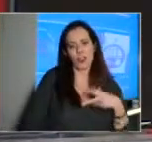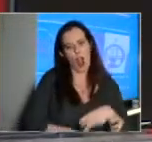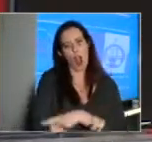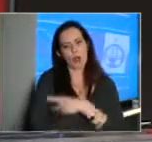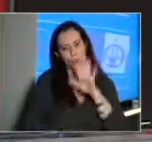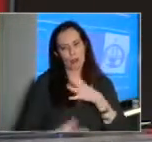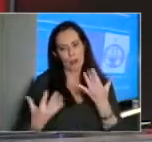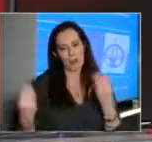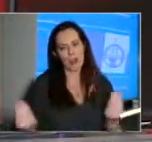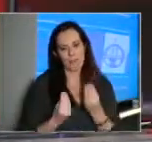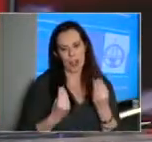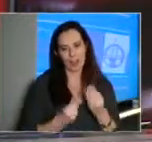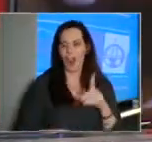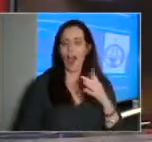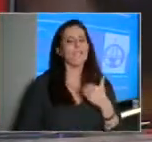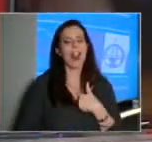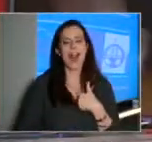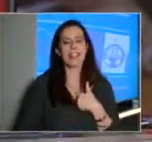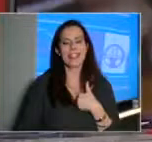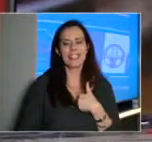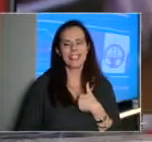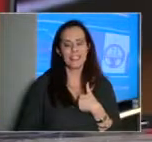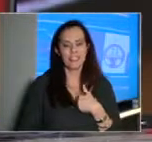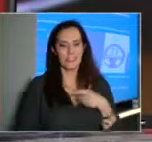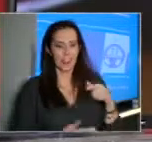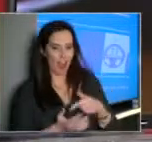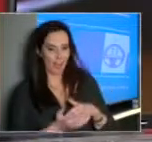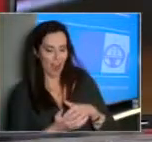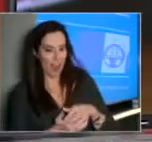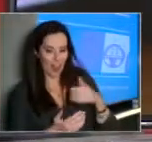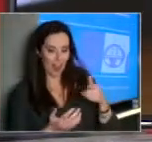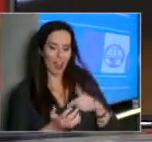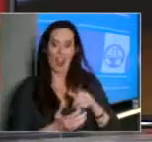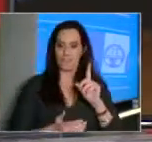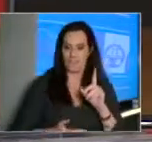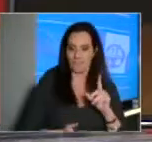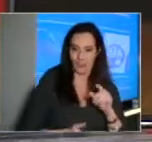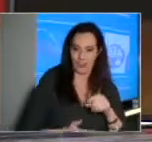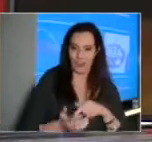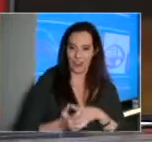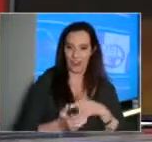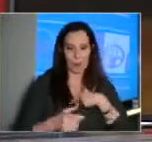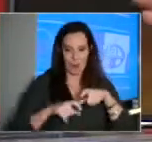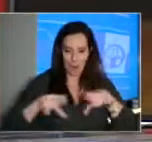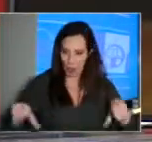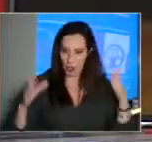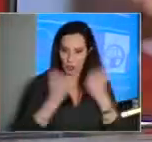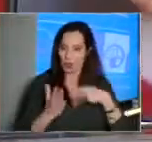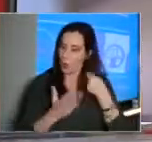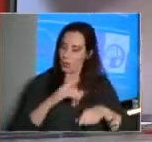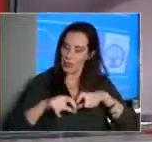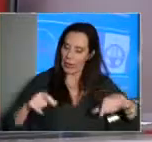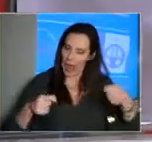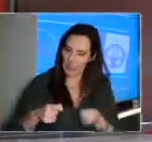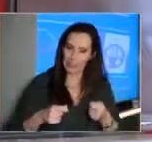בעוד כמה דברים בחיים, אבל אני... אבל יצא לך לחוות את טרנר, כן, את האווירה שם. כן, ודאי, בטרנר. אני קונה גם את הכרטיס